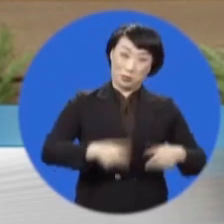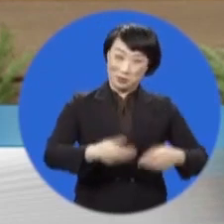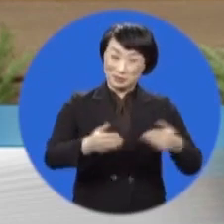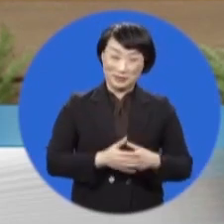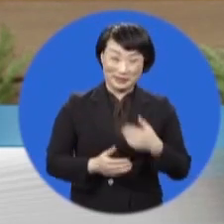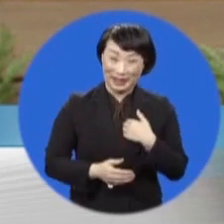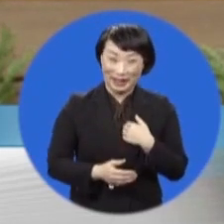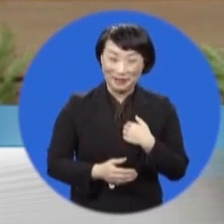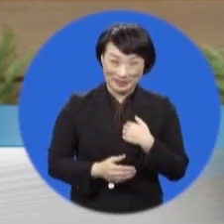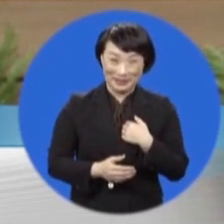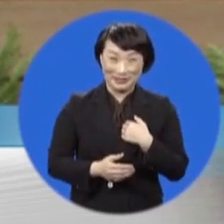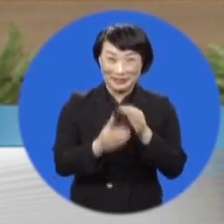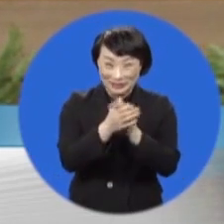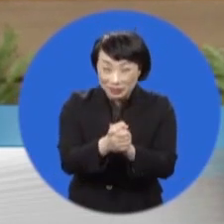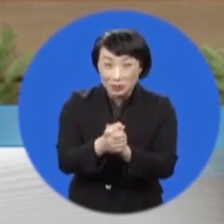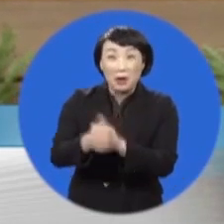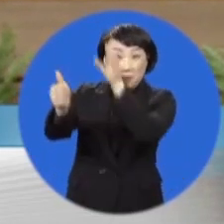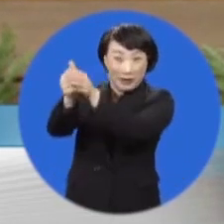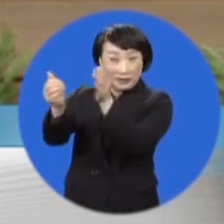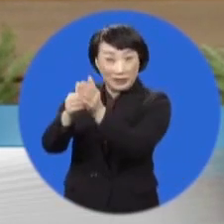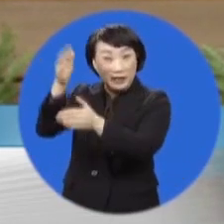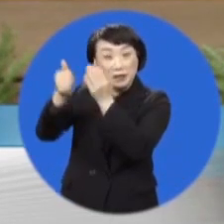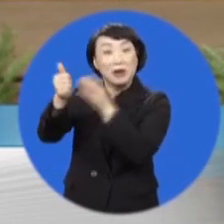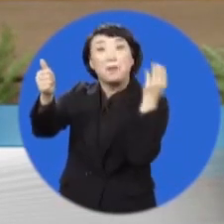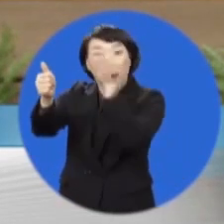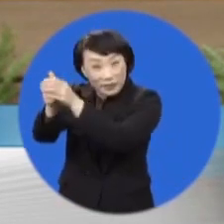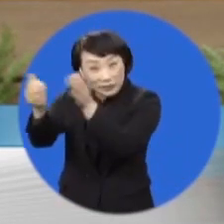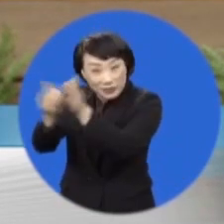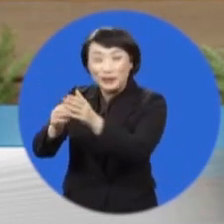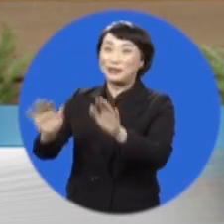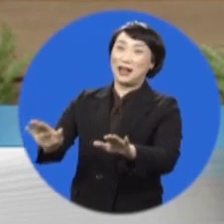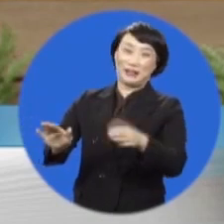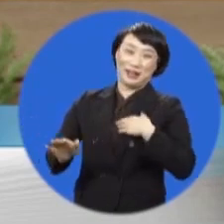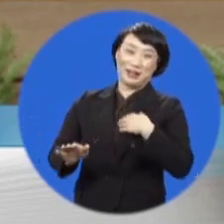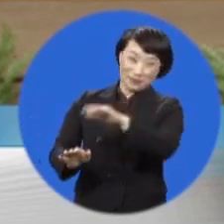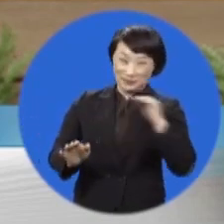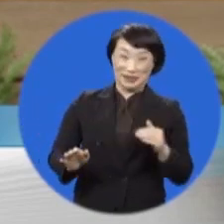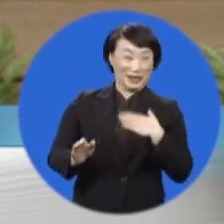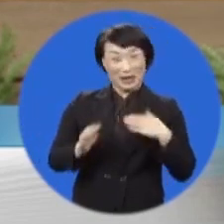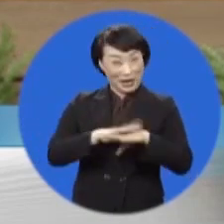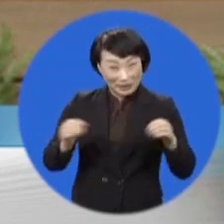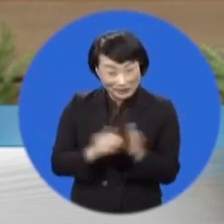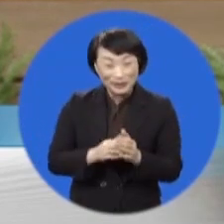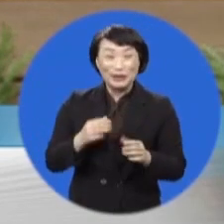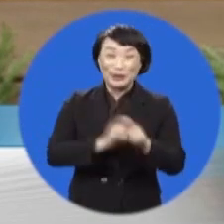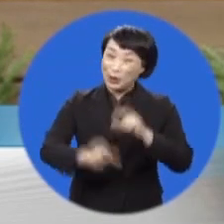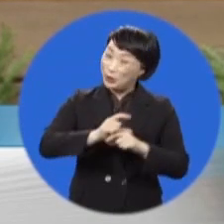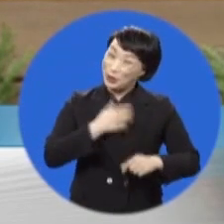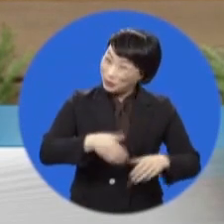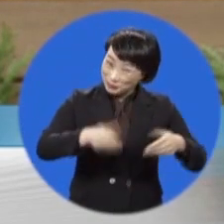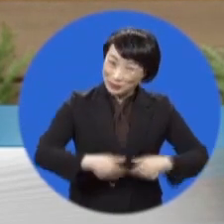마라 귀두로 매 껴서 하나님 맞추는 순간 에 넣은 해결 될 테니까 괴 생물 경험이